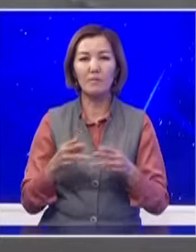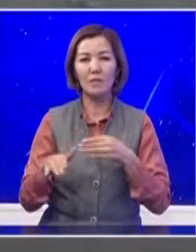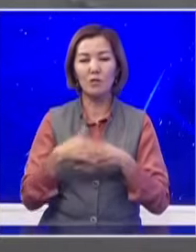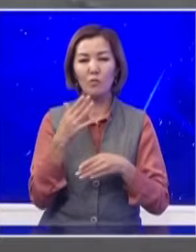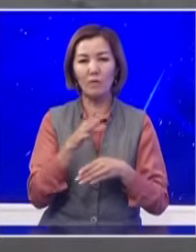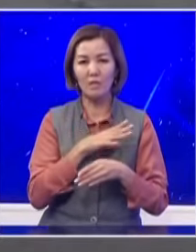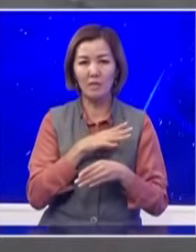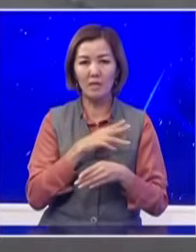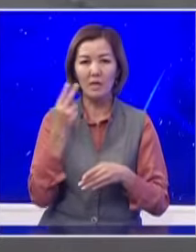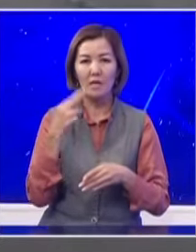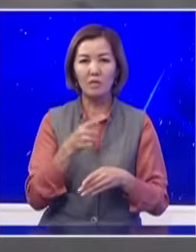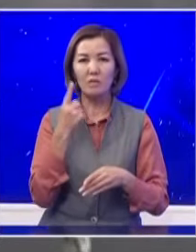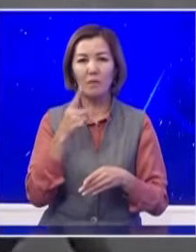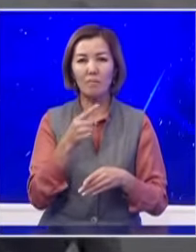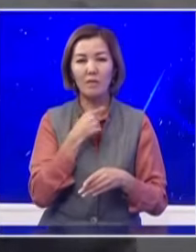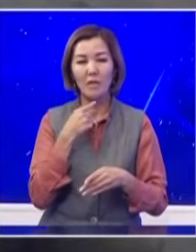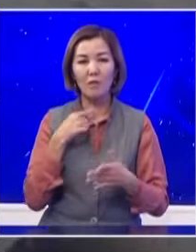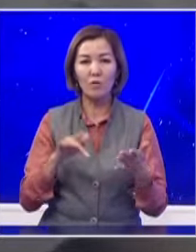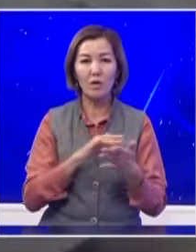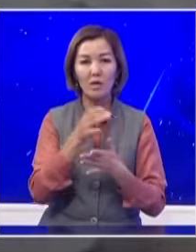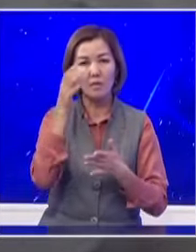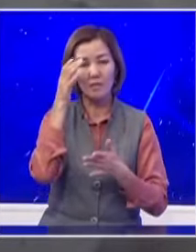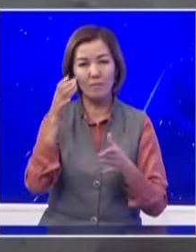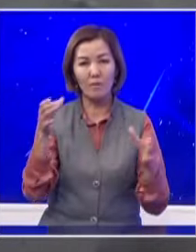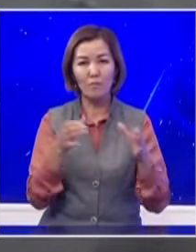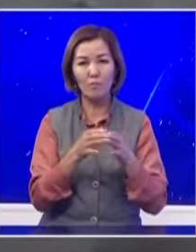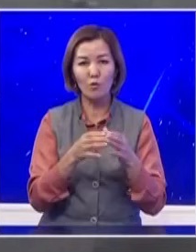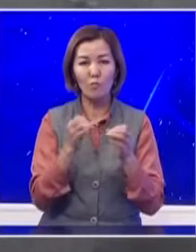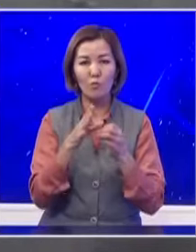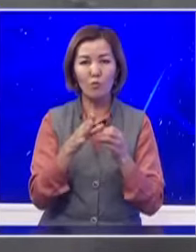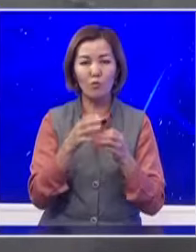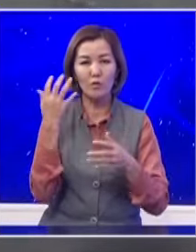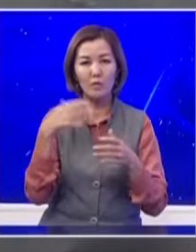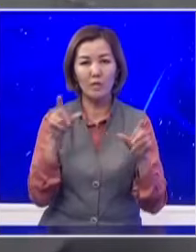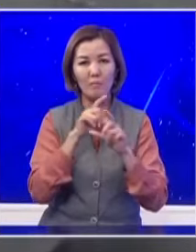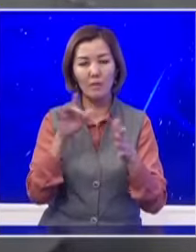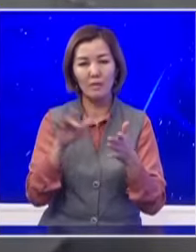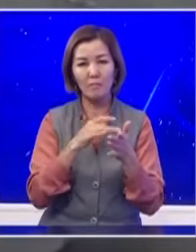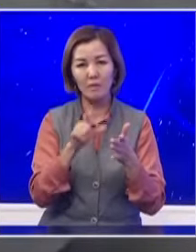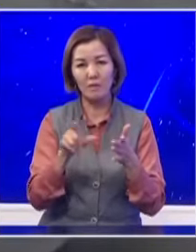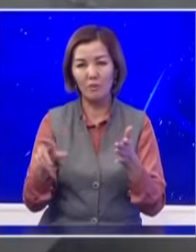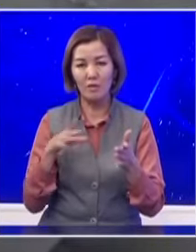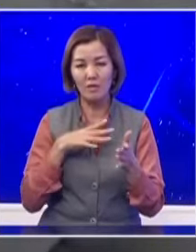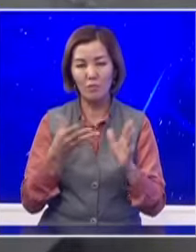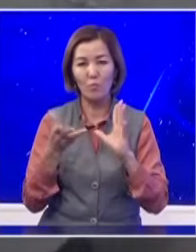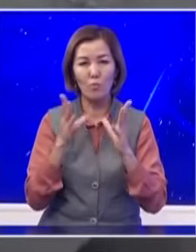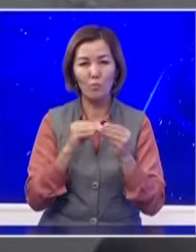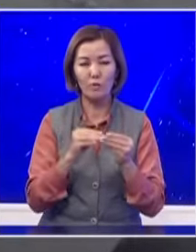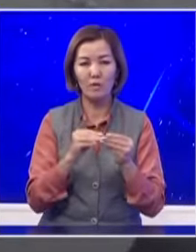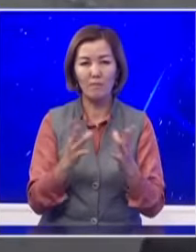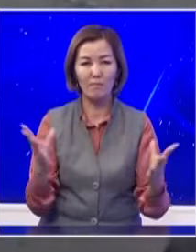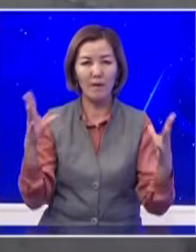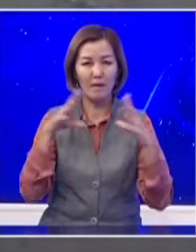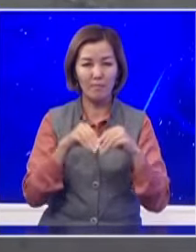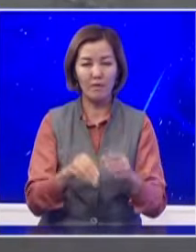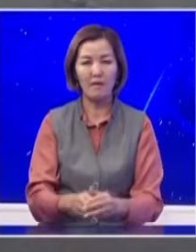тартылды. Оның 21-і Талдықорған қаласы білім бөлімінің және 14-і орта мектептің есепшілері.